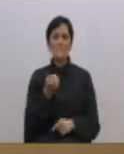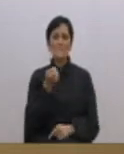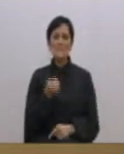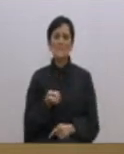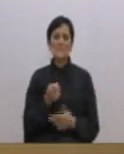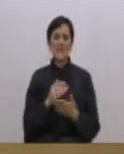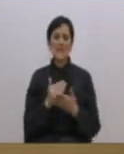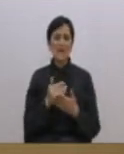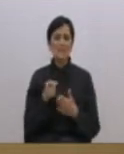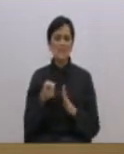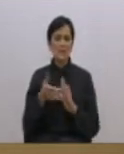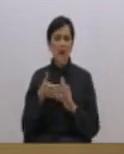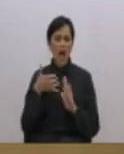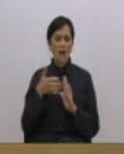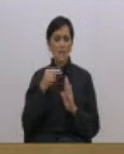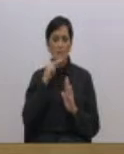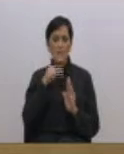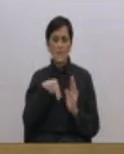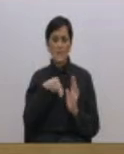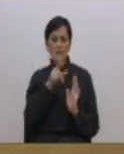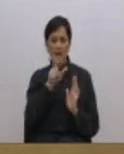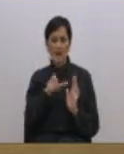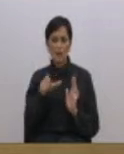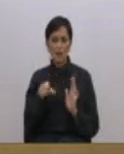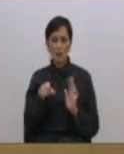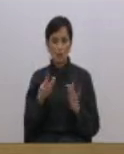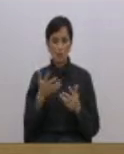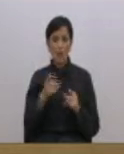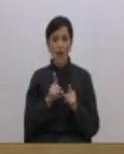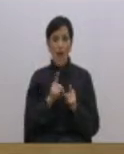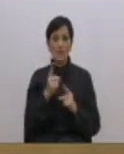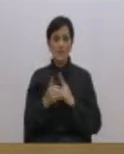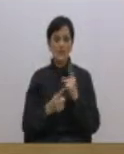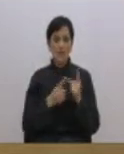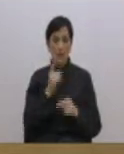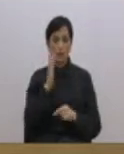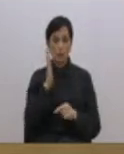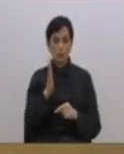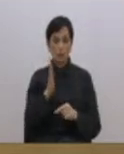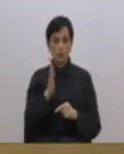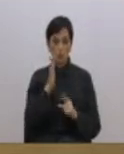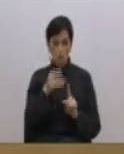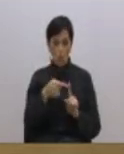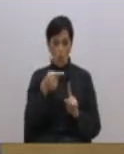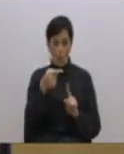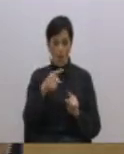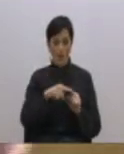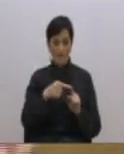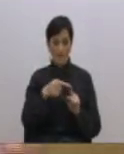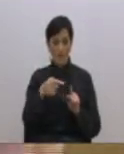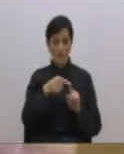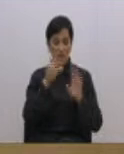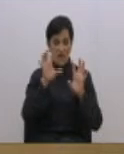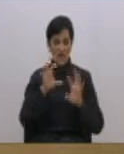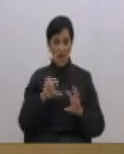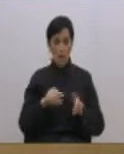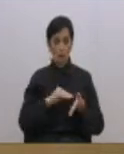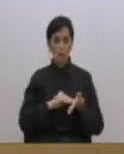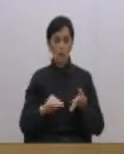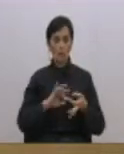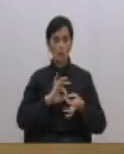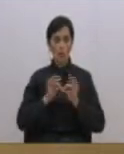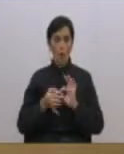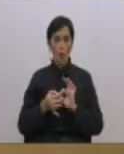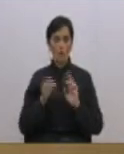națilia clia am șem tchovași pral de bulistis am tchovași da eseț ca sole ba digahteba uahlu esmo molci rodesat am canuși da icereba concretul